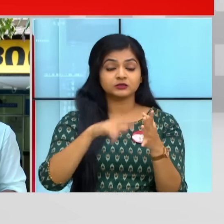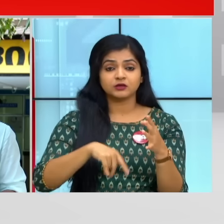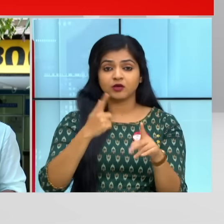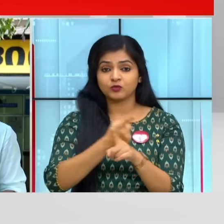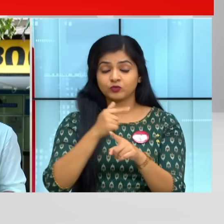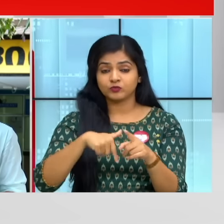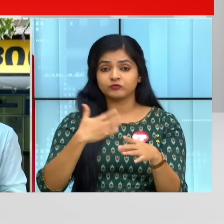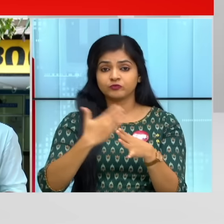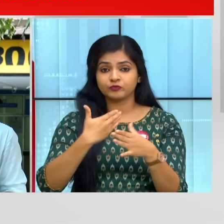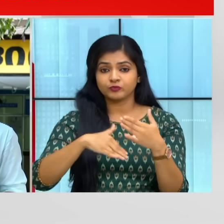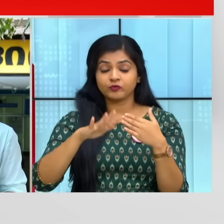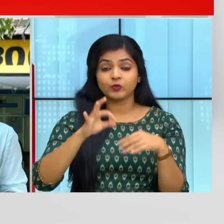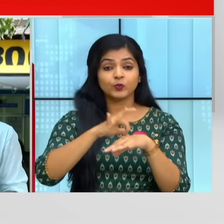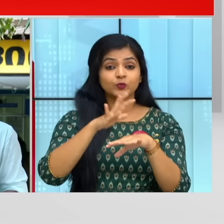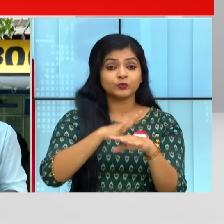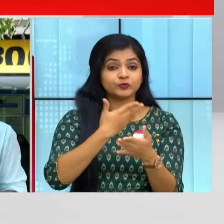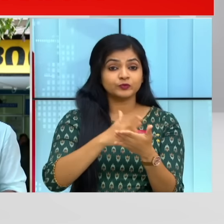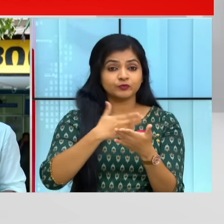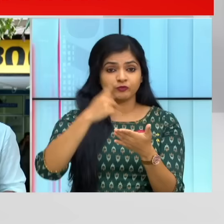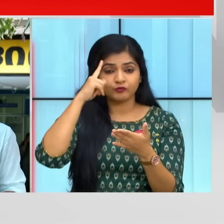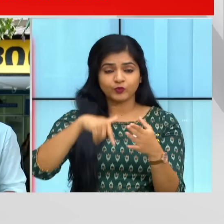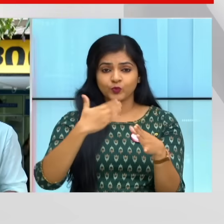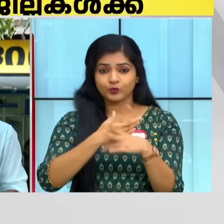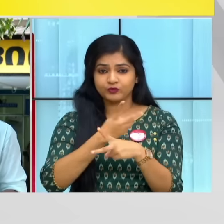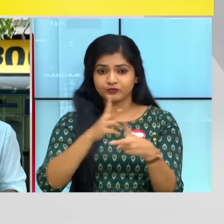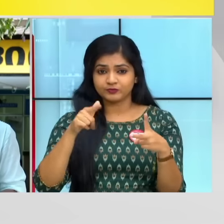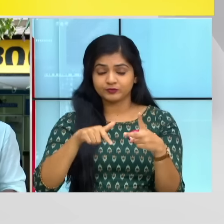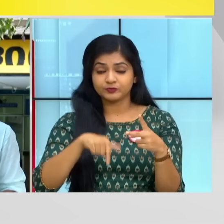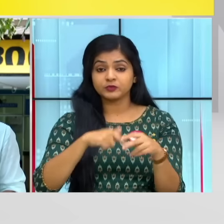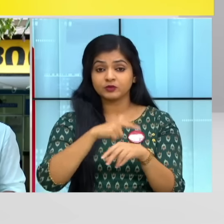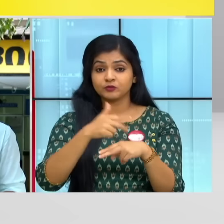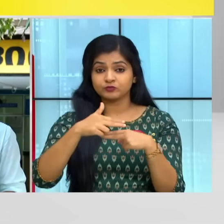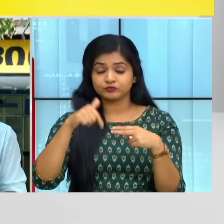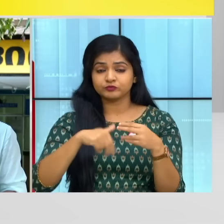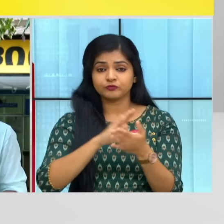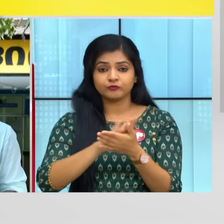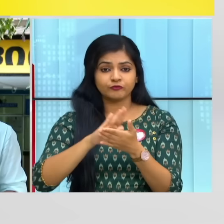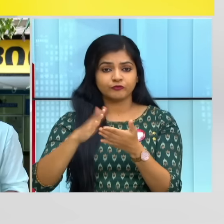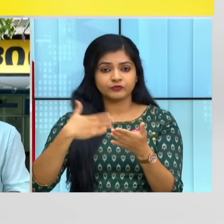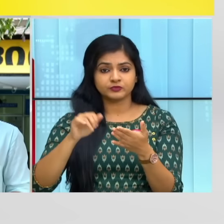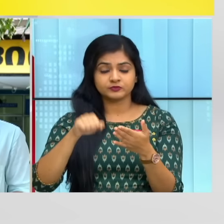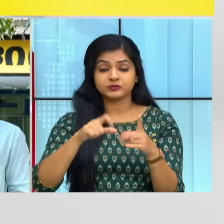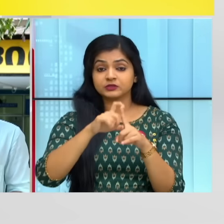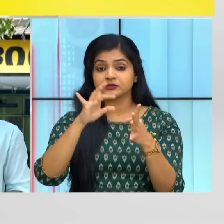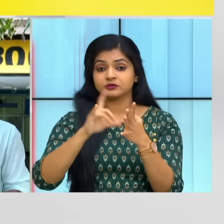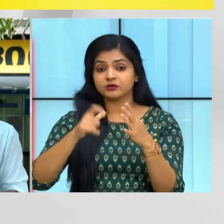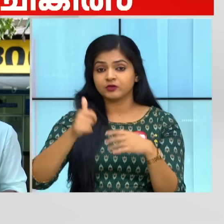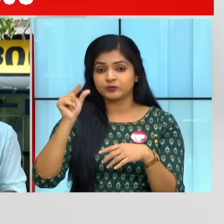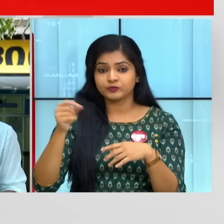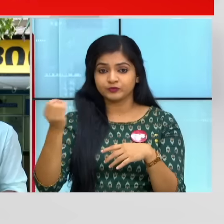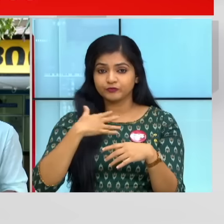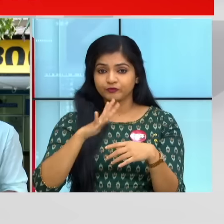പോയിക്കൊണ്ടിരിക്കുകയാണ്. കൊതുകിനെ നശിപ്പിക്കാൻ വേണ്ട പ്രവർത്തനങ്ങളെല്ലാം തന്നെ ഇതിനോടകം തന്നെ പൂർത്തിയാക്കിയിട്ടുണ്ട് എന്നാണ് ജില്ലാ കളക്ടർ പറഞ്ഞിട്ടുള്ളത്. അതോടൊപ്പം